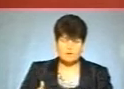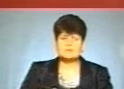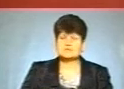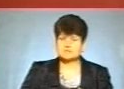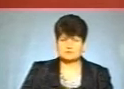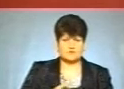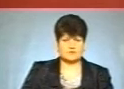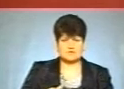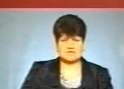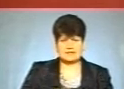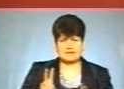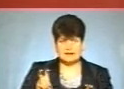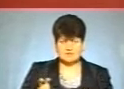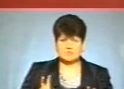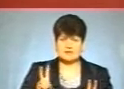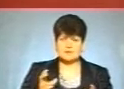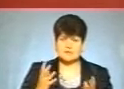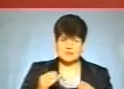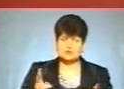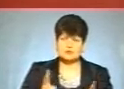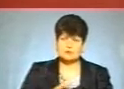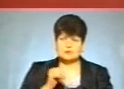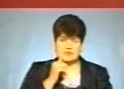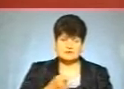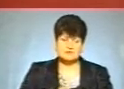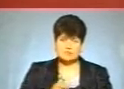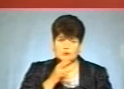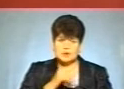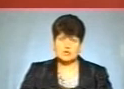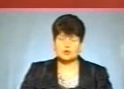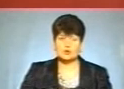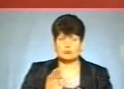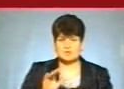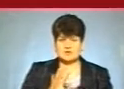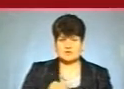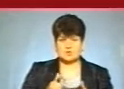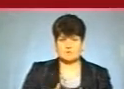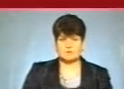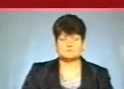теми повернемося. Це була програма «Тема дня». Зустрінемося завтра. Ці ж поїду, побачення і на все добре.